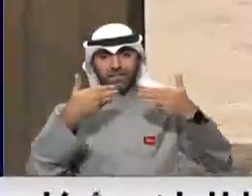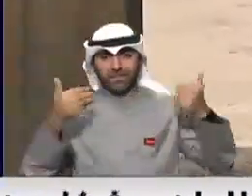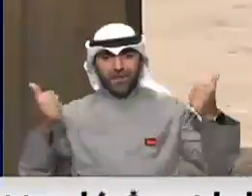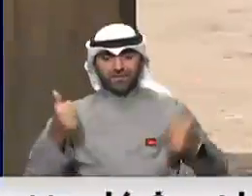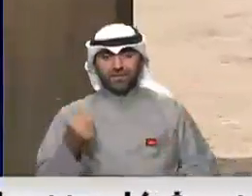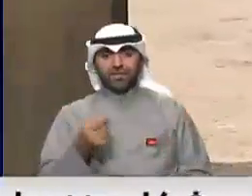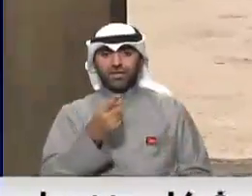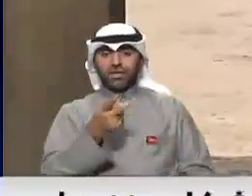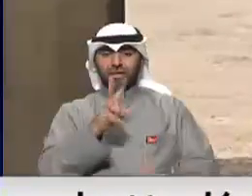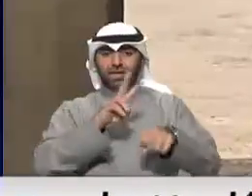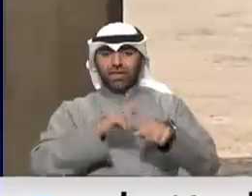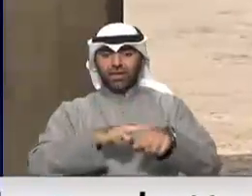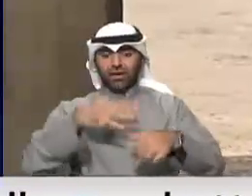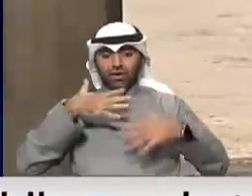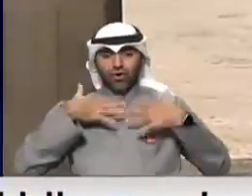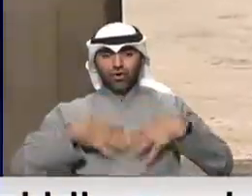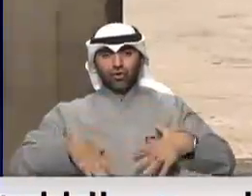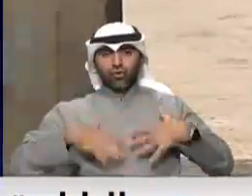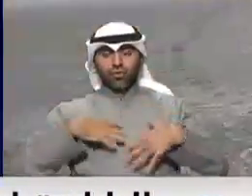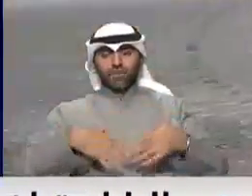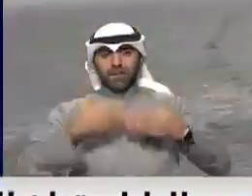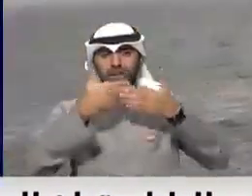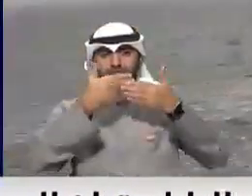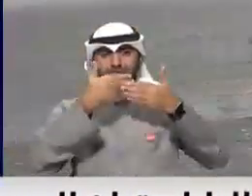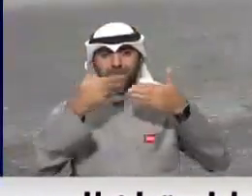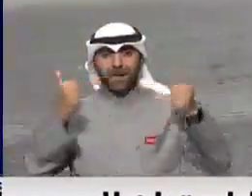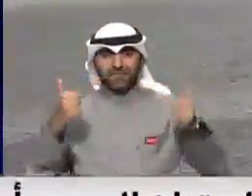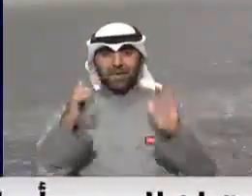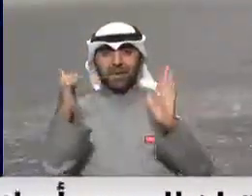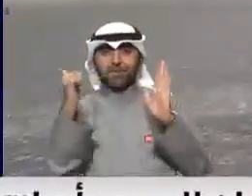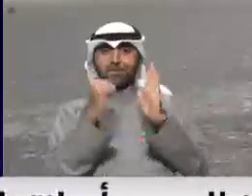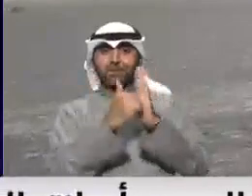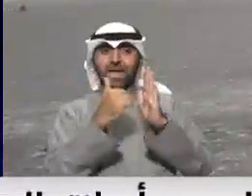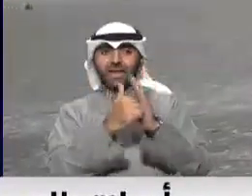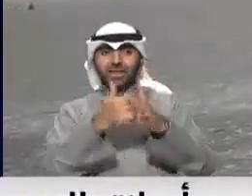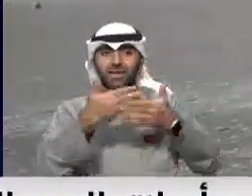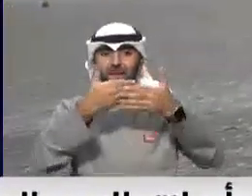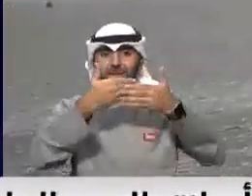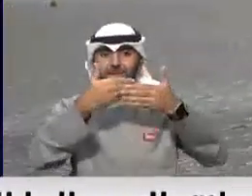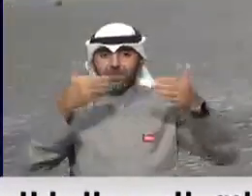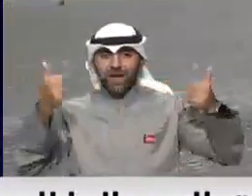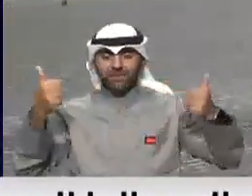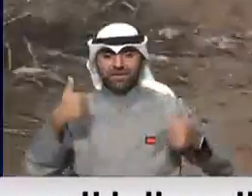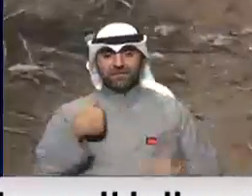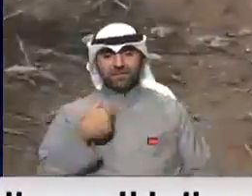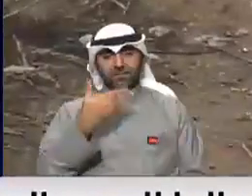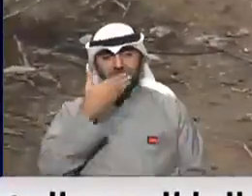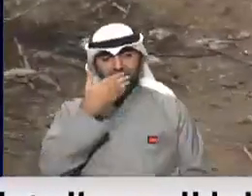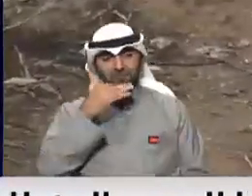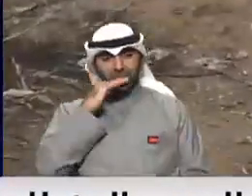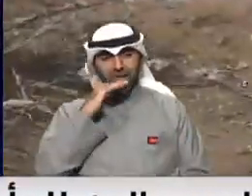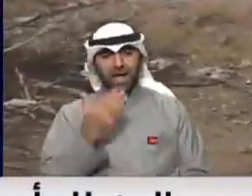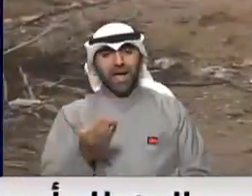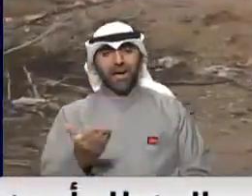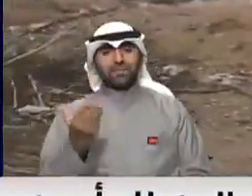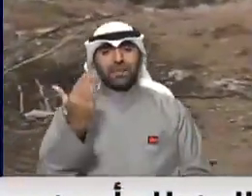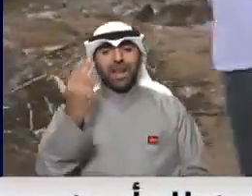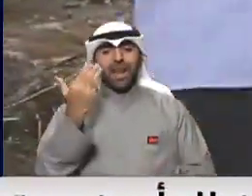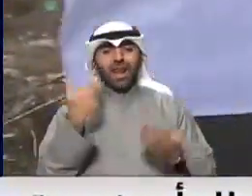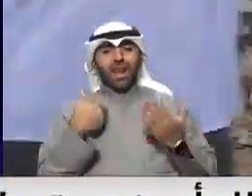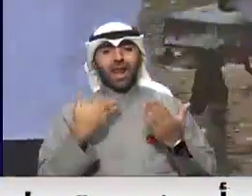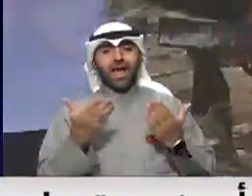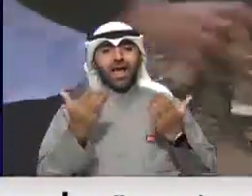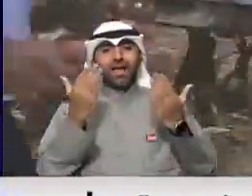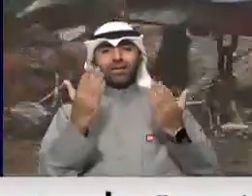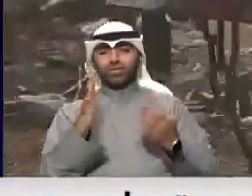اليوم قمنا في توزيع الخيام والفرش والسلات الغذائية الجاهزة والوجبات